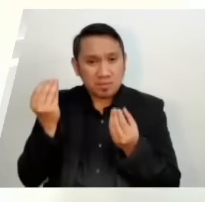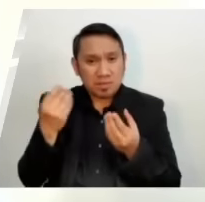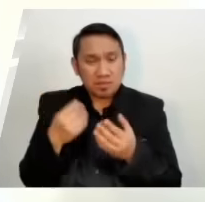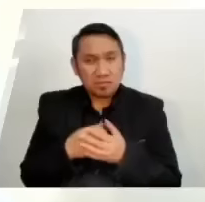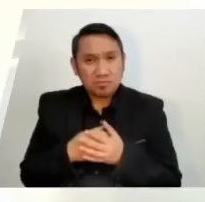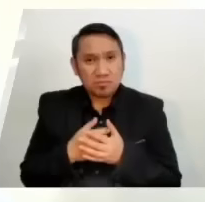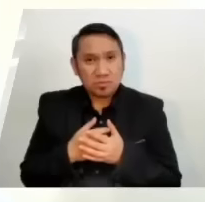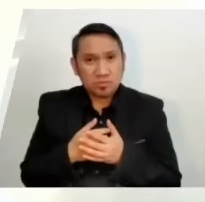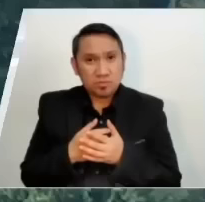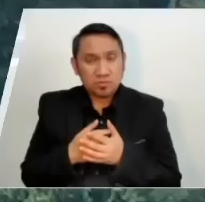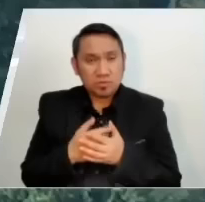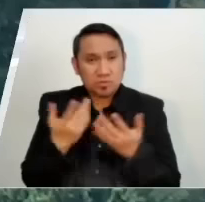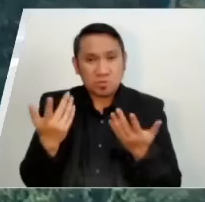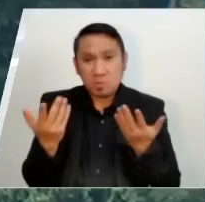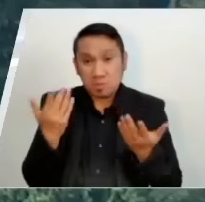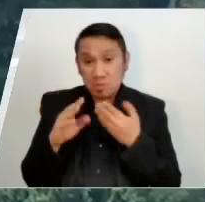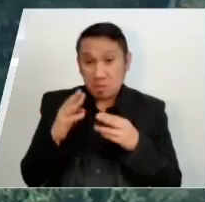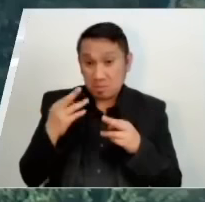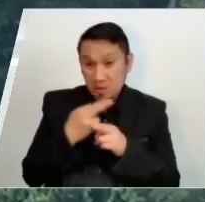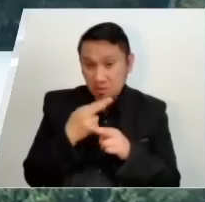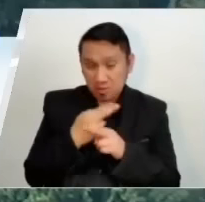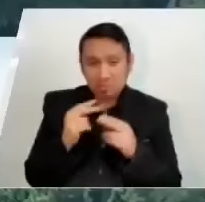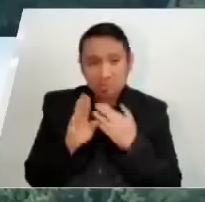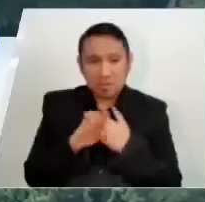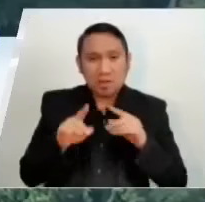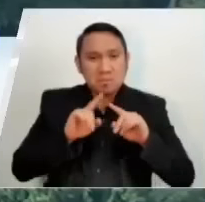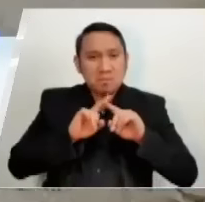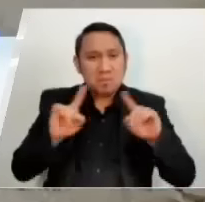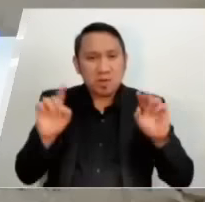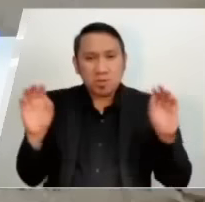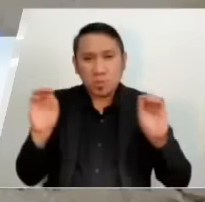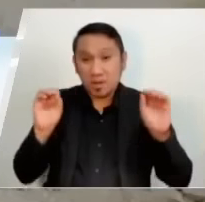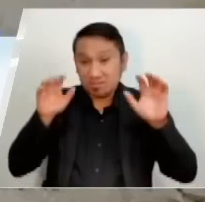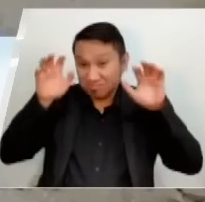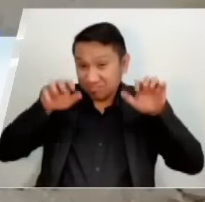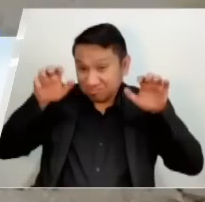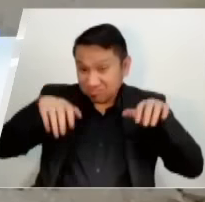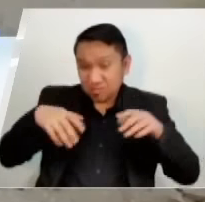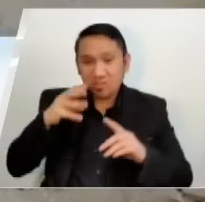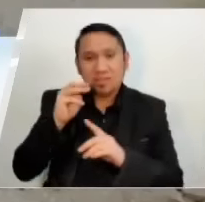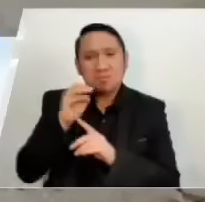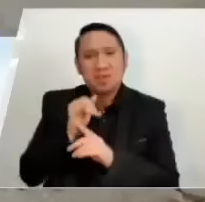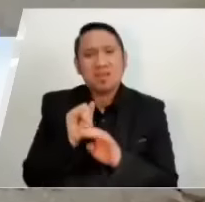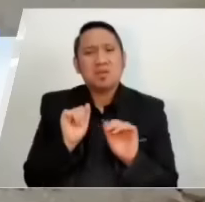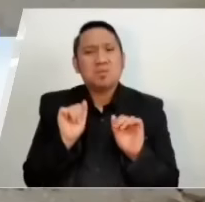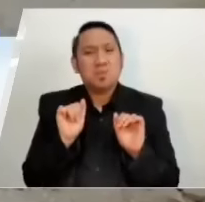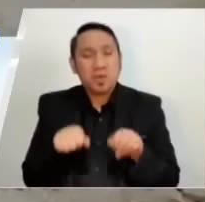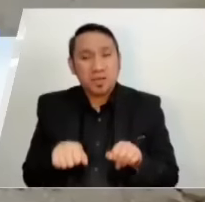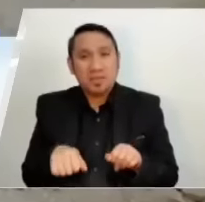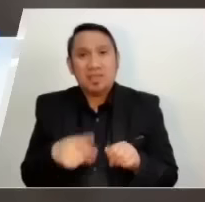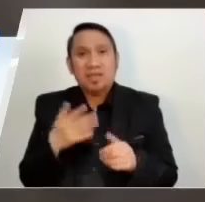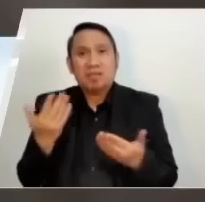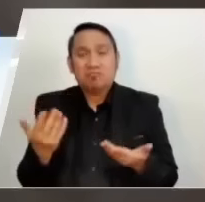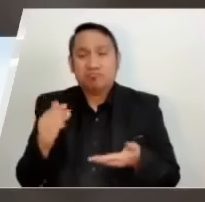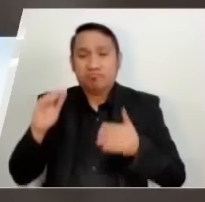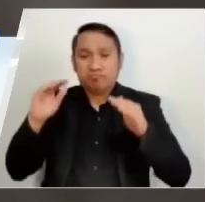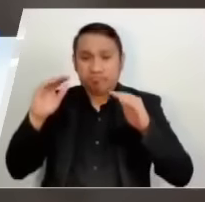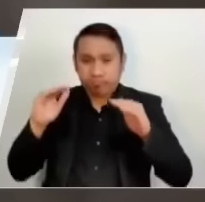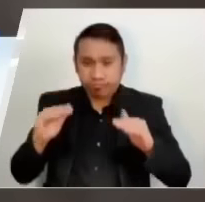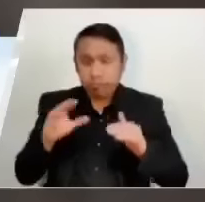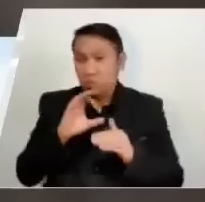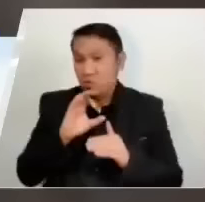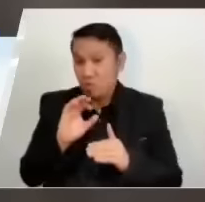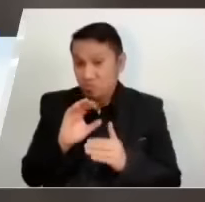regular allocation na. Pero kung wala pa rin ulan sa Mayo, posible raw na ibaba pa ang allocation ng Metro Manila